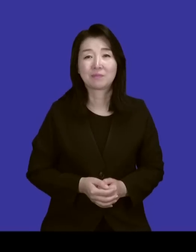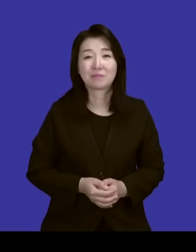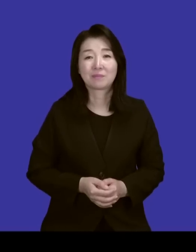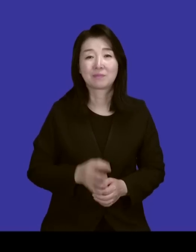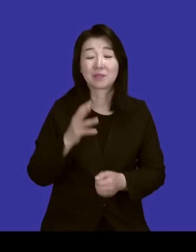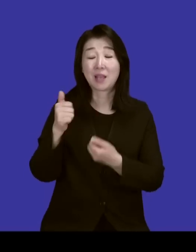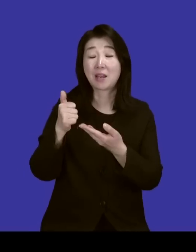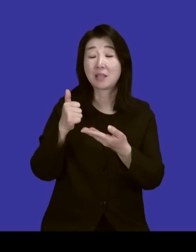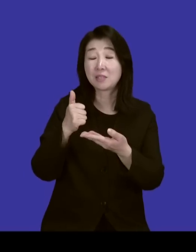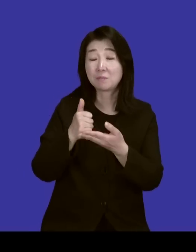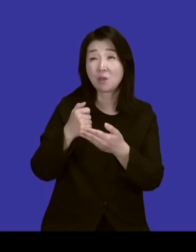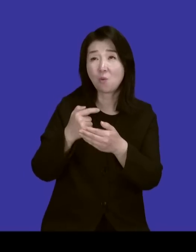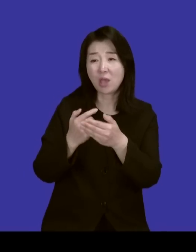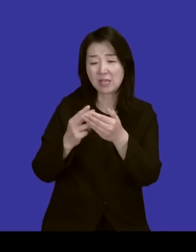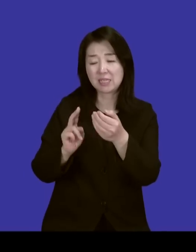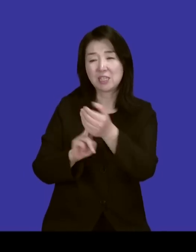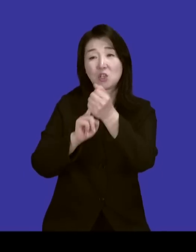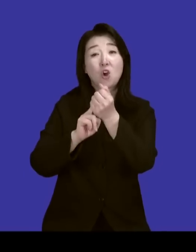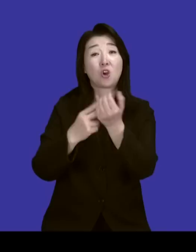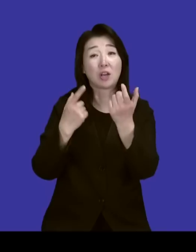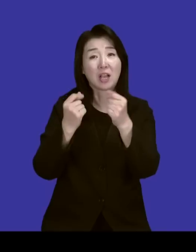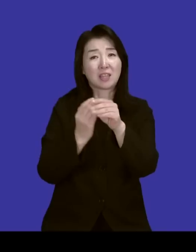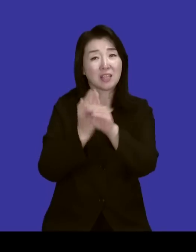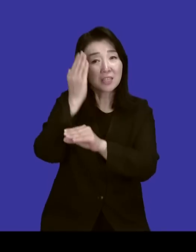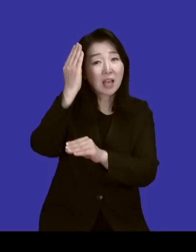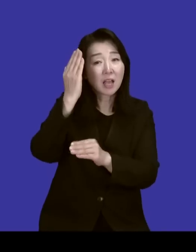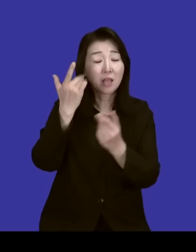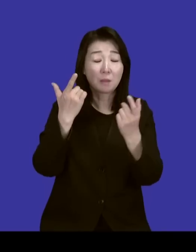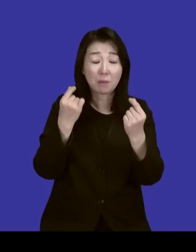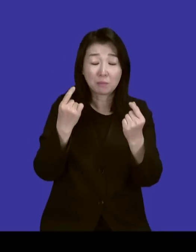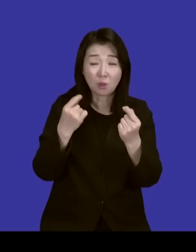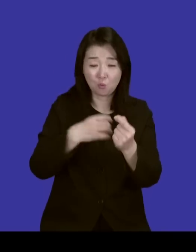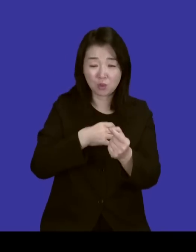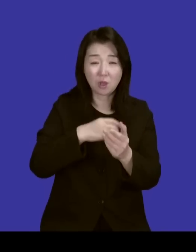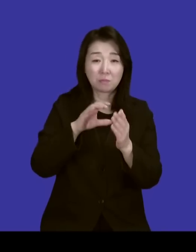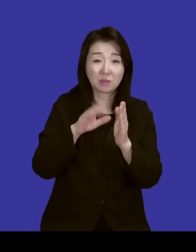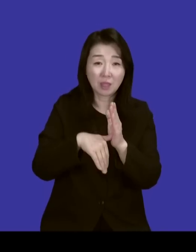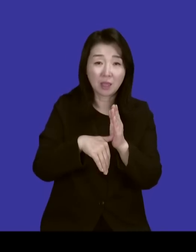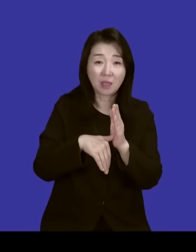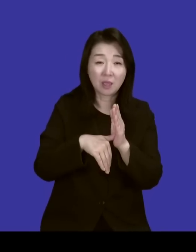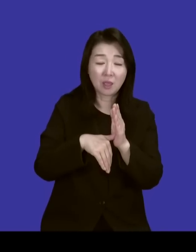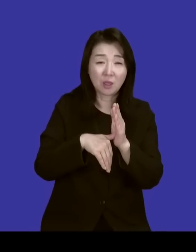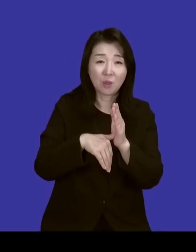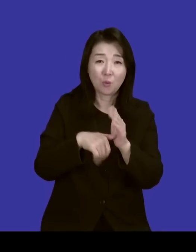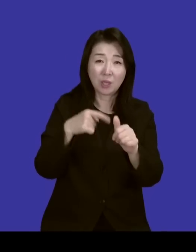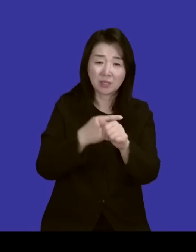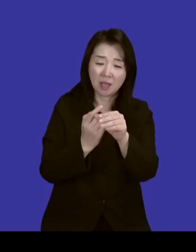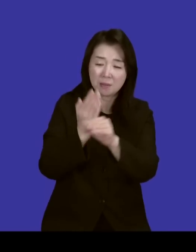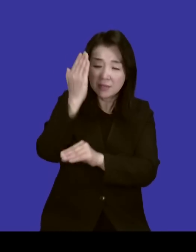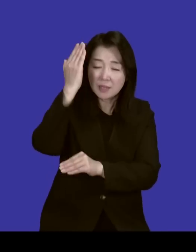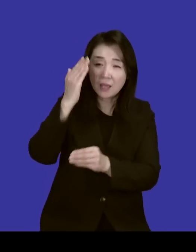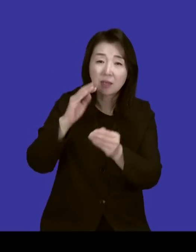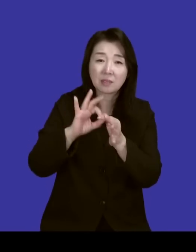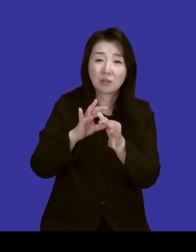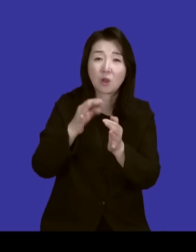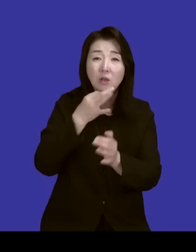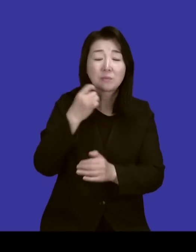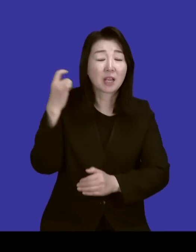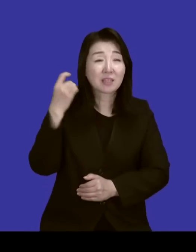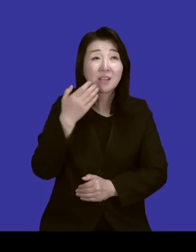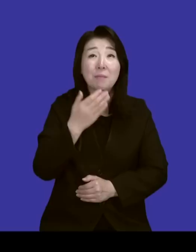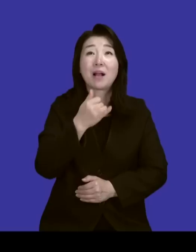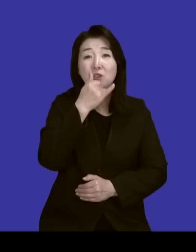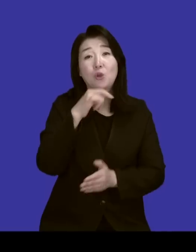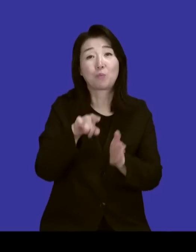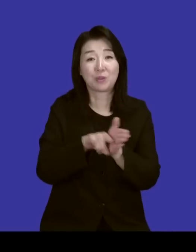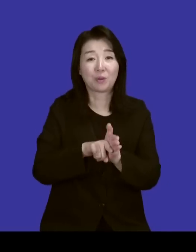하나님이 초자연적인 기적적인 방법으로 어떤 위기의 때에 예. 초자연적인 방법으로 어떤 음성으로 들리게 할 수도 있다고